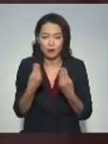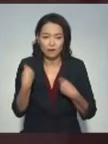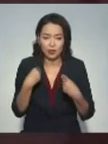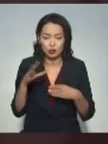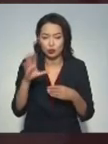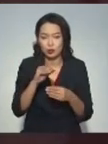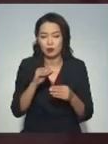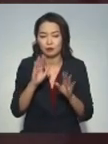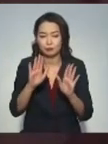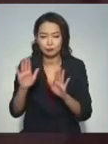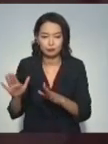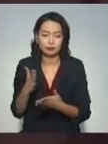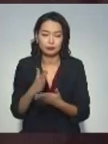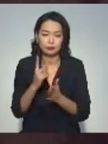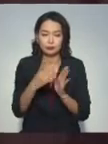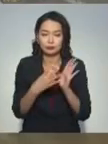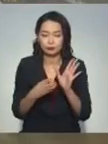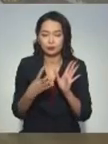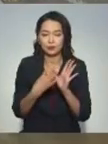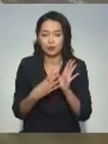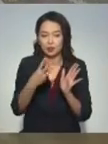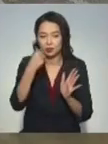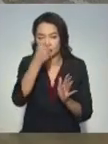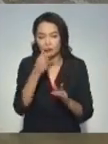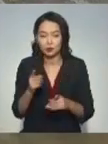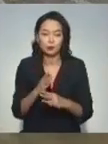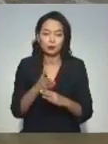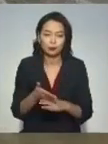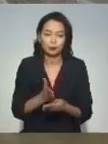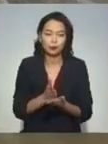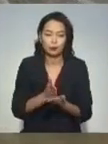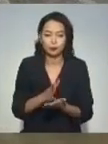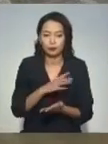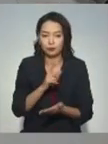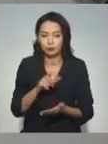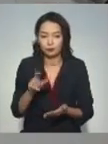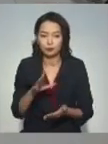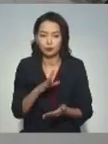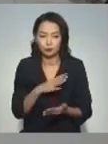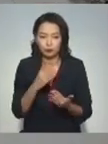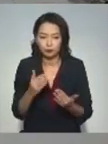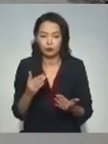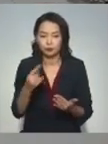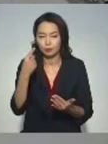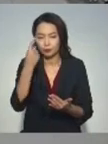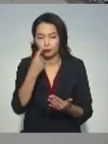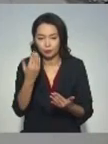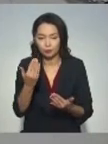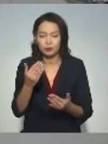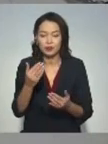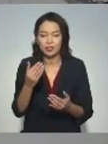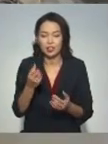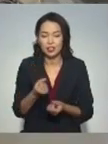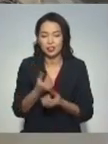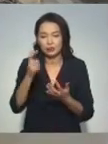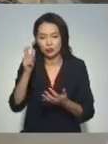и реабилитировали в 1993-м. Он причислен к лику святых. Человек, у которого оказались личные вещи священника,